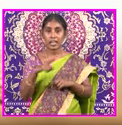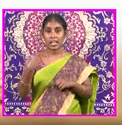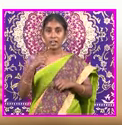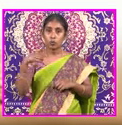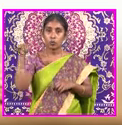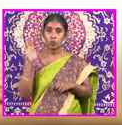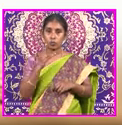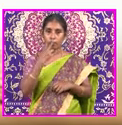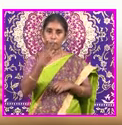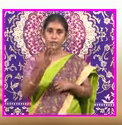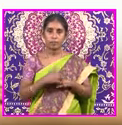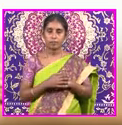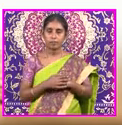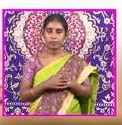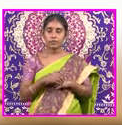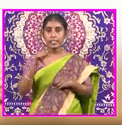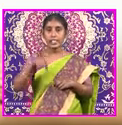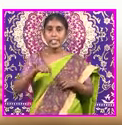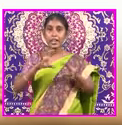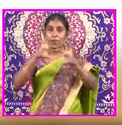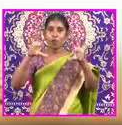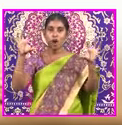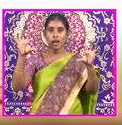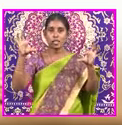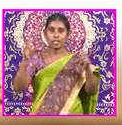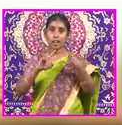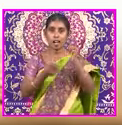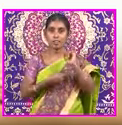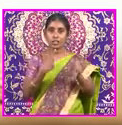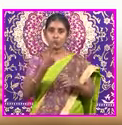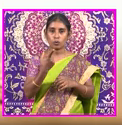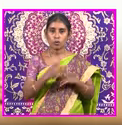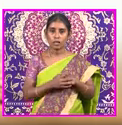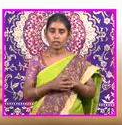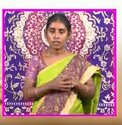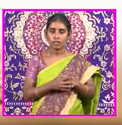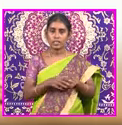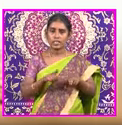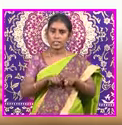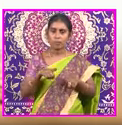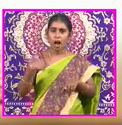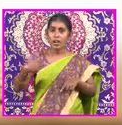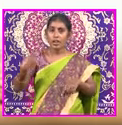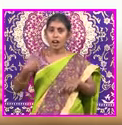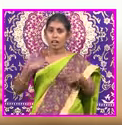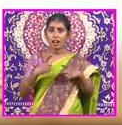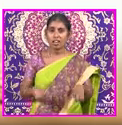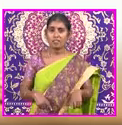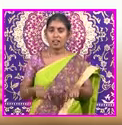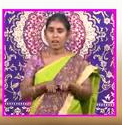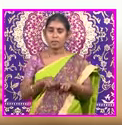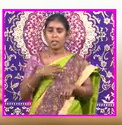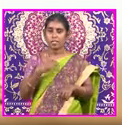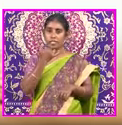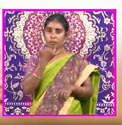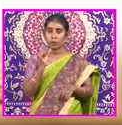கேட்டிருப்பீங்க மாணவர்கள், நீங்கள் இன்றைய வானிலைன்னு சொல்லிட்டு சொல்லுவாங்க, ஆனால் நம்ம அன்றாட வாழ்க்கையில் வந்து அந்த வார்த்தையை நம்ம தவறாக பயன்படுத்துகிறோம்.